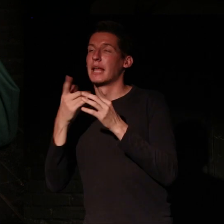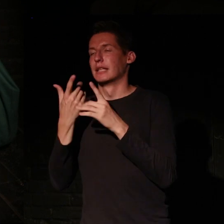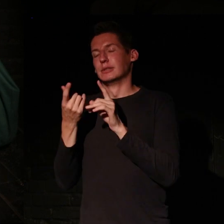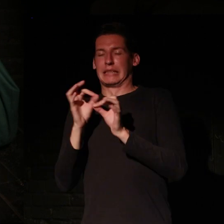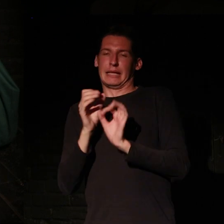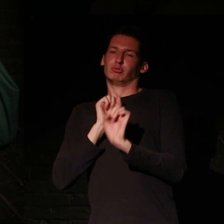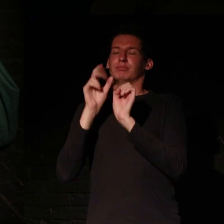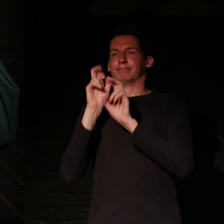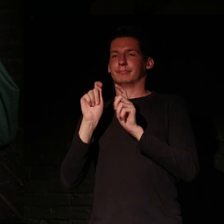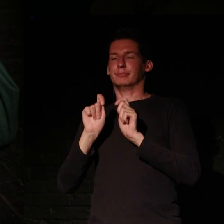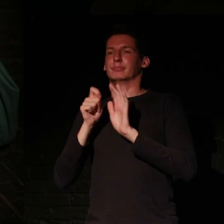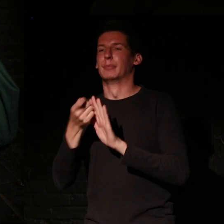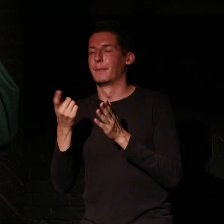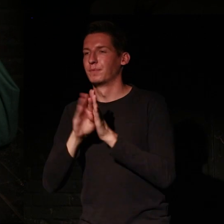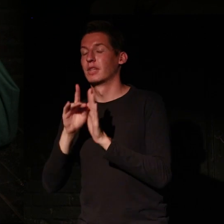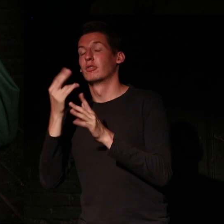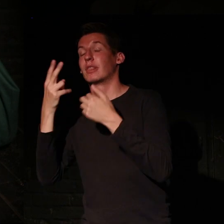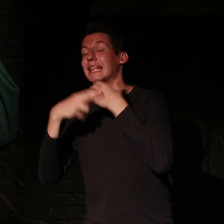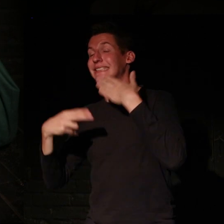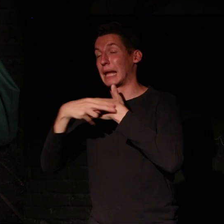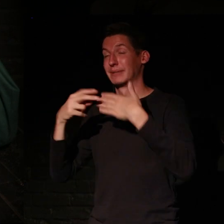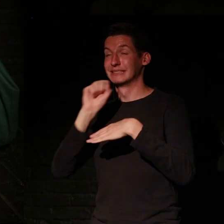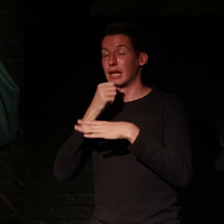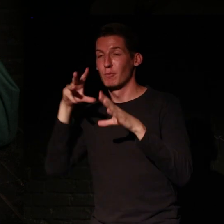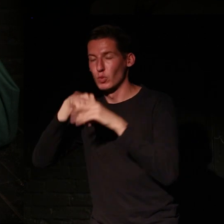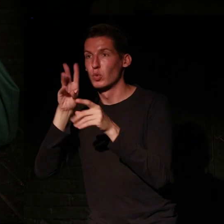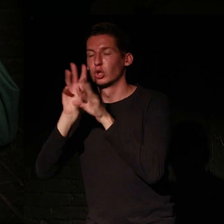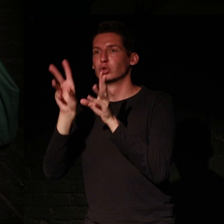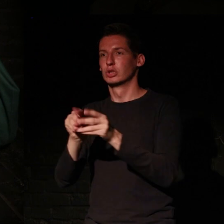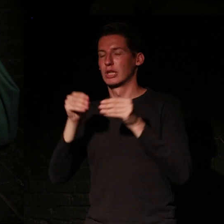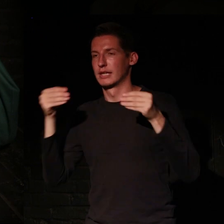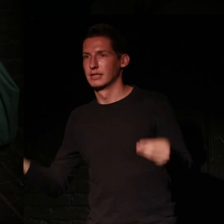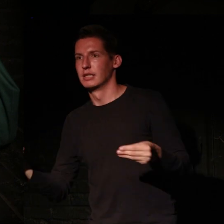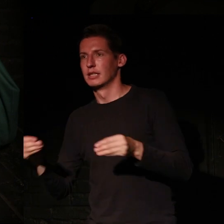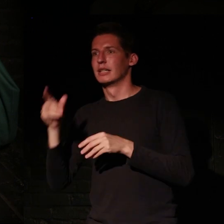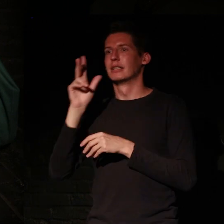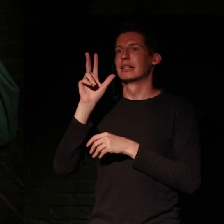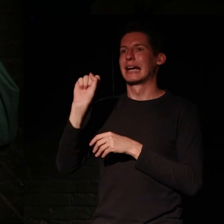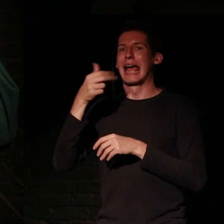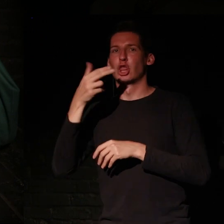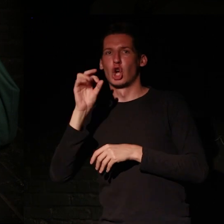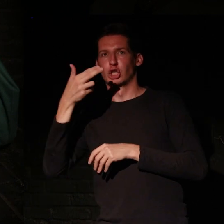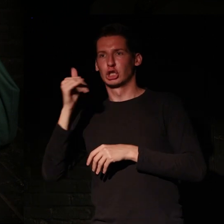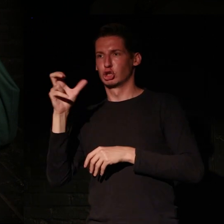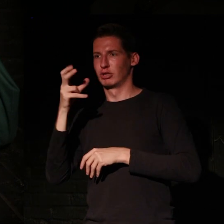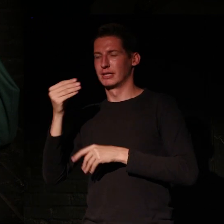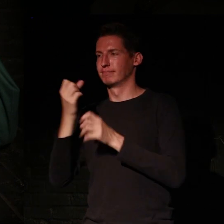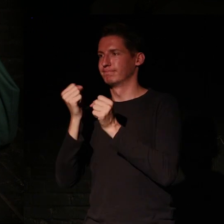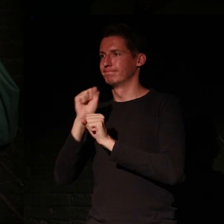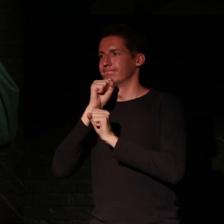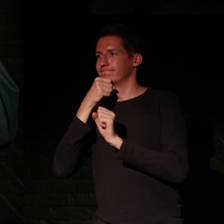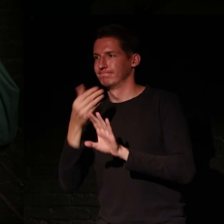katolickiego Starego Testamentu wchodzą również księgi deuterokanoniczne. One w